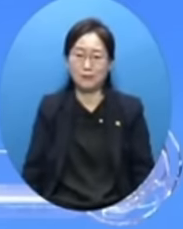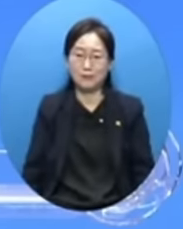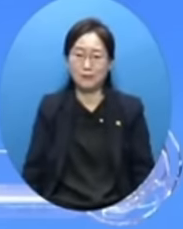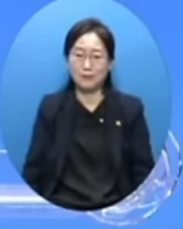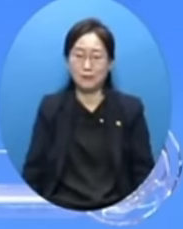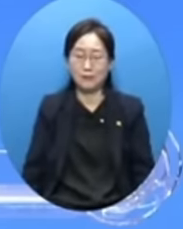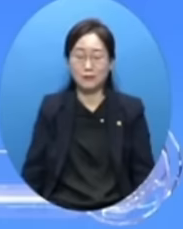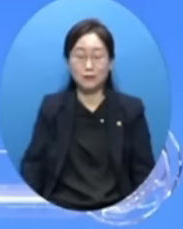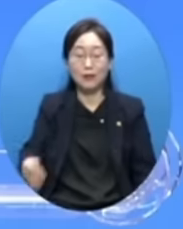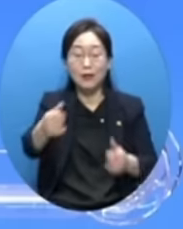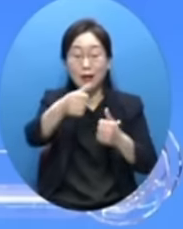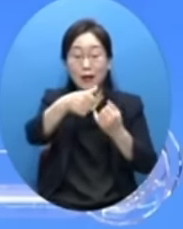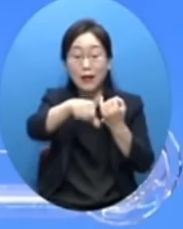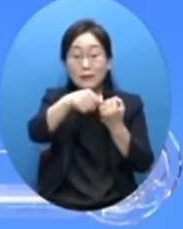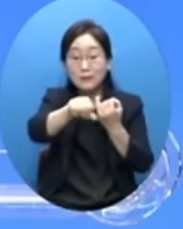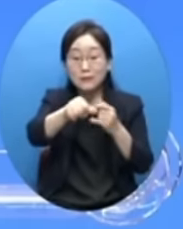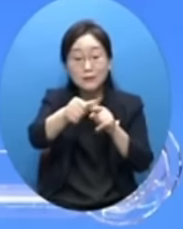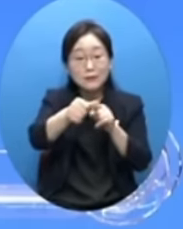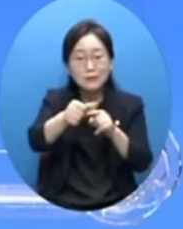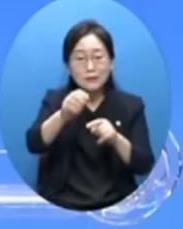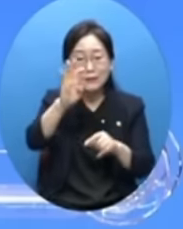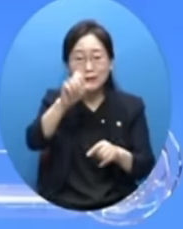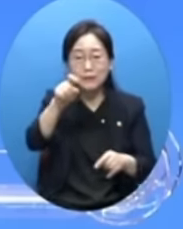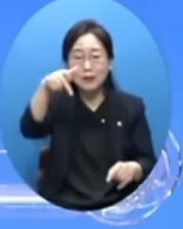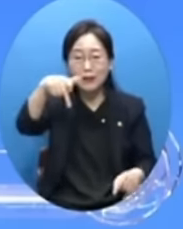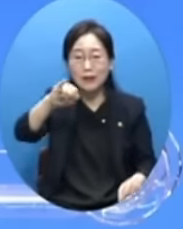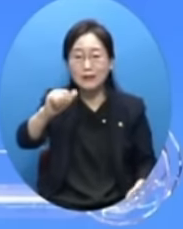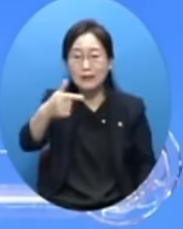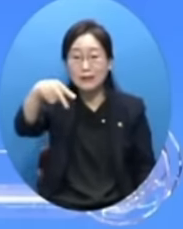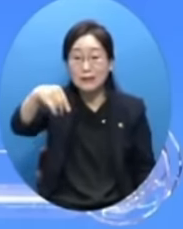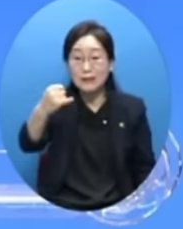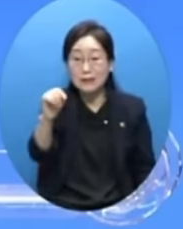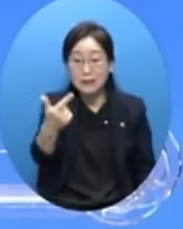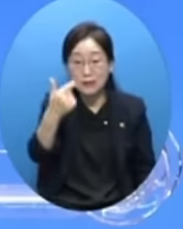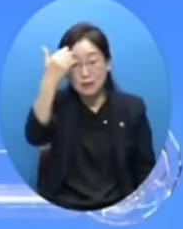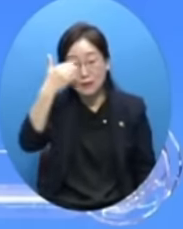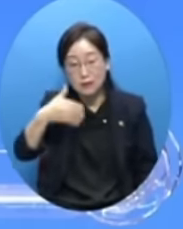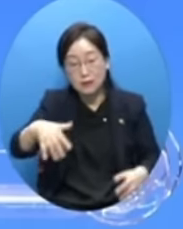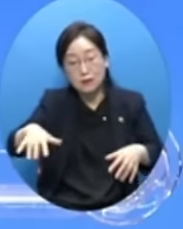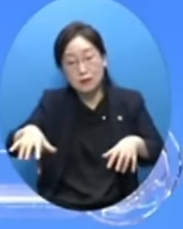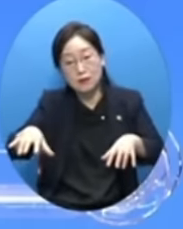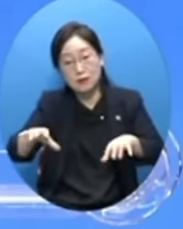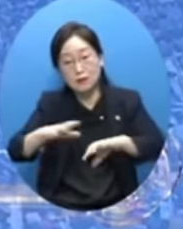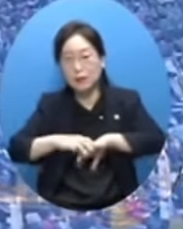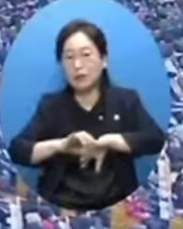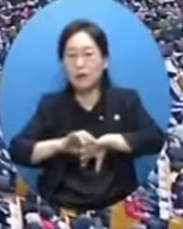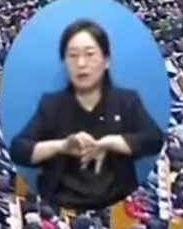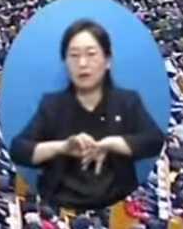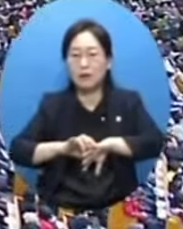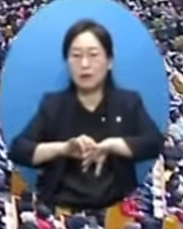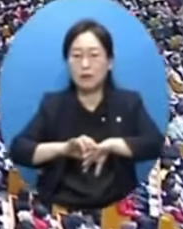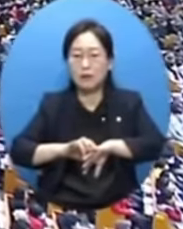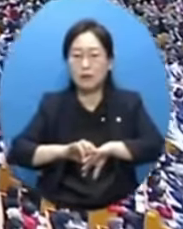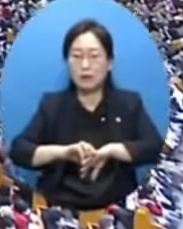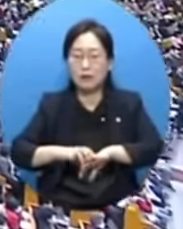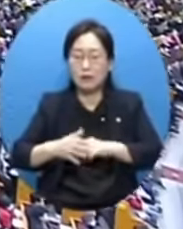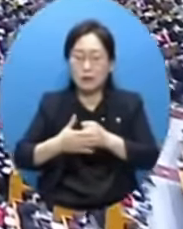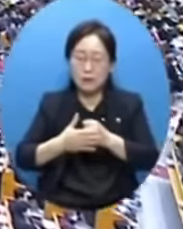우리 아들은 지금 파킨슨으로 지금 점점 몸이 굳어져 가는데